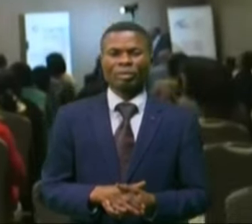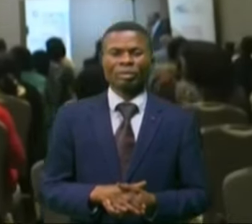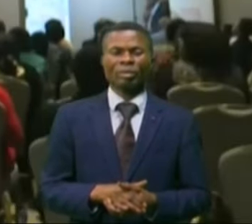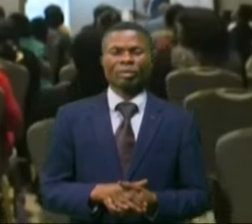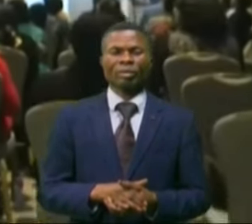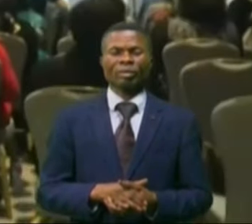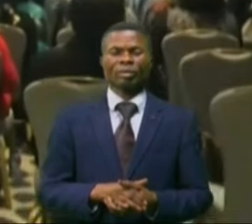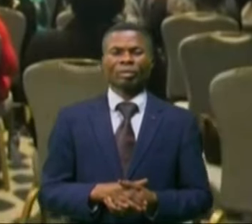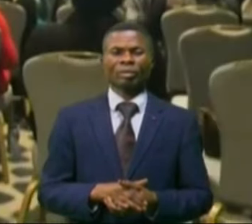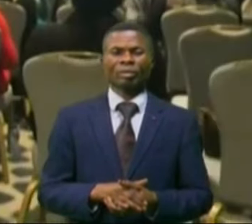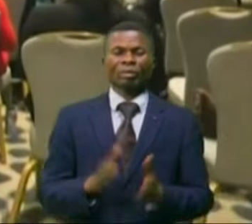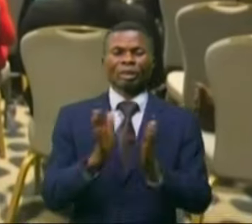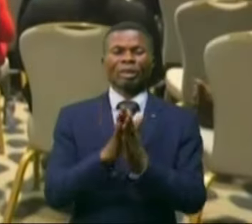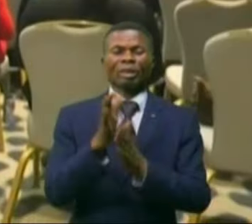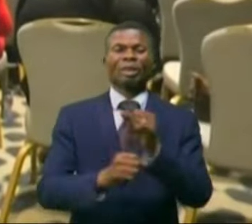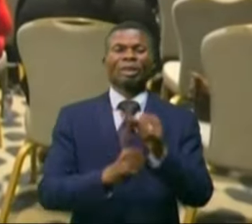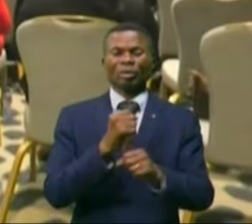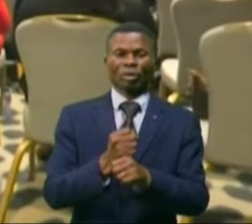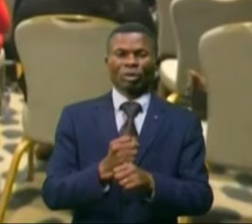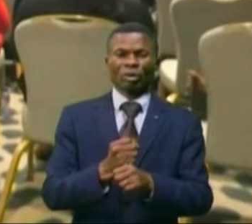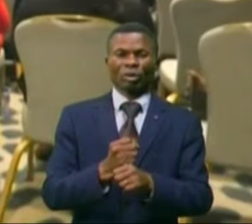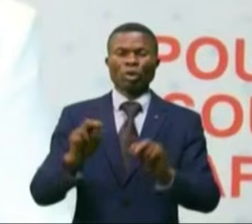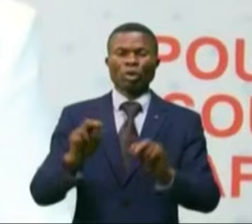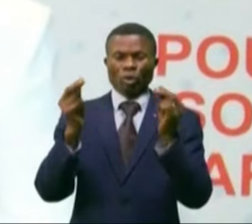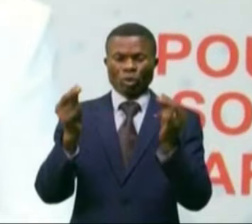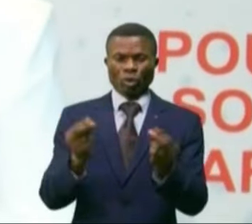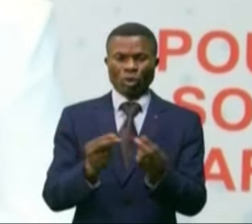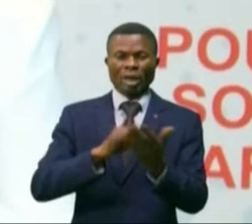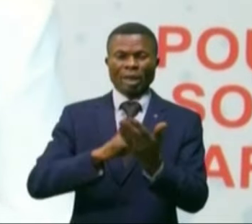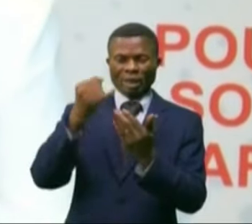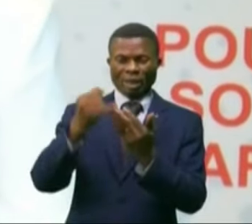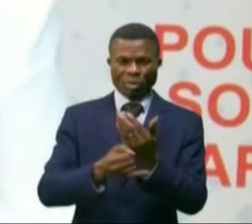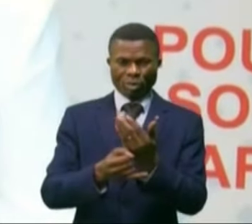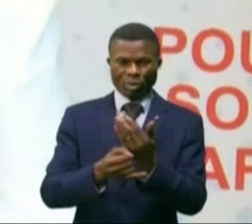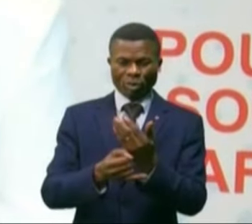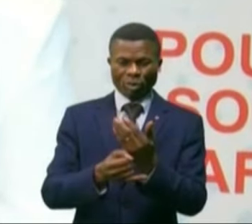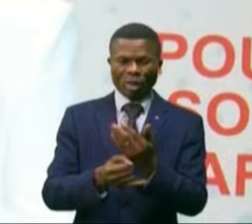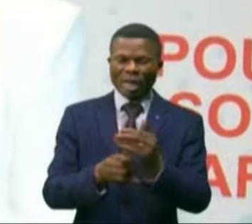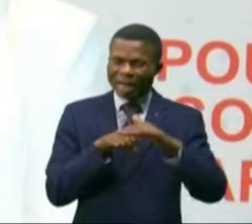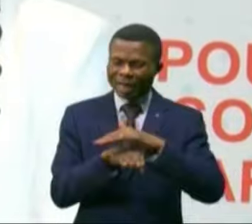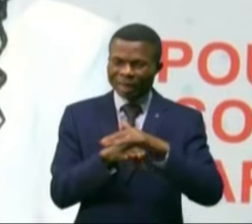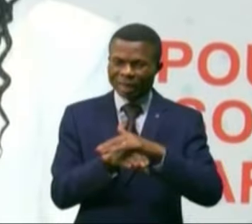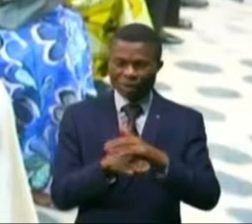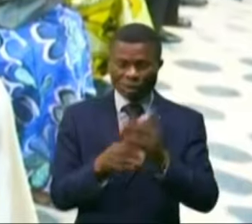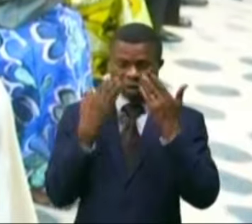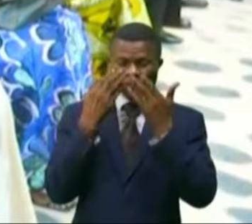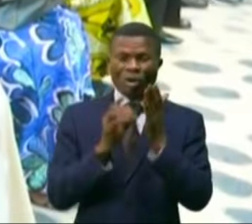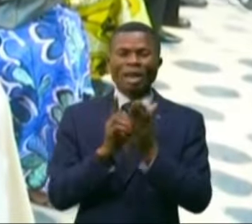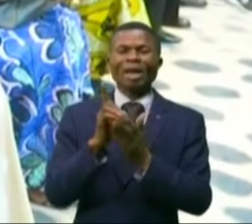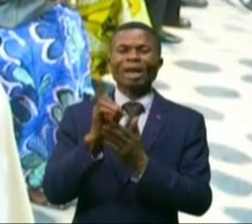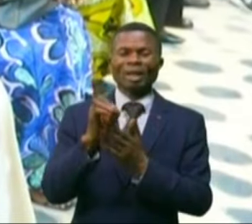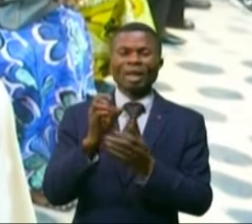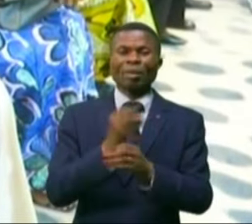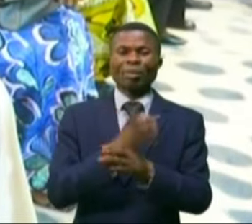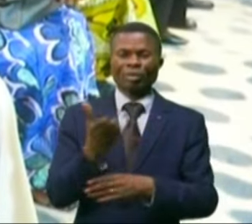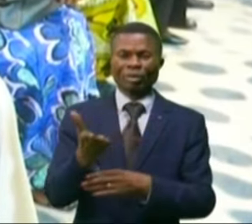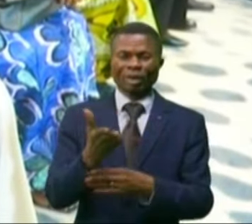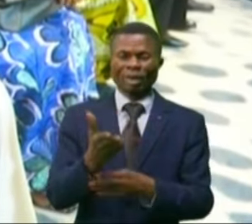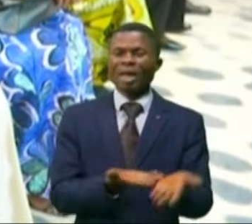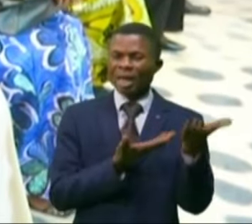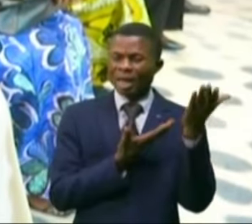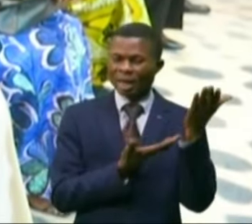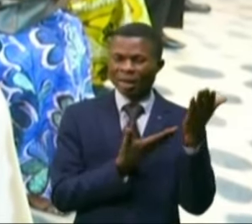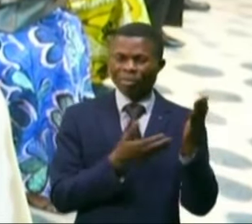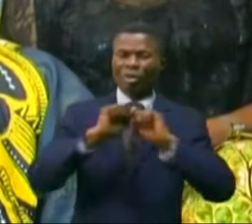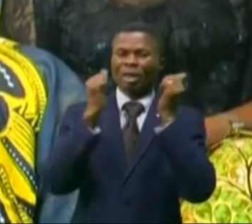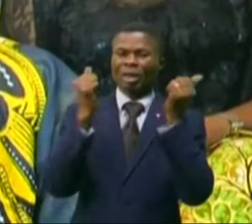Il y a de cela 10 ans, ces projets étaient encore à un stade embryonnaire. Les voici aboutis et qui donnent naissance à